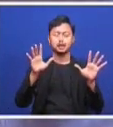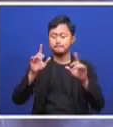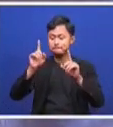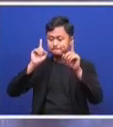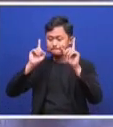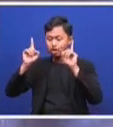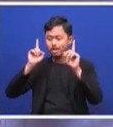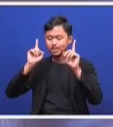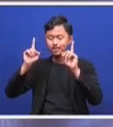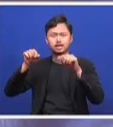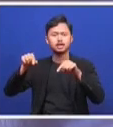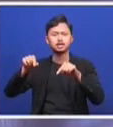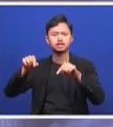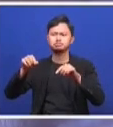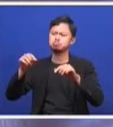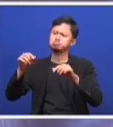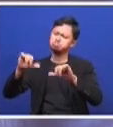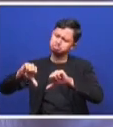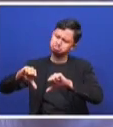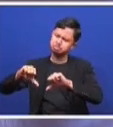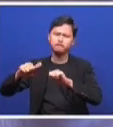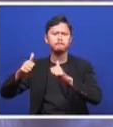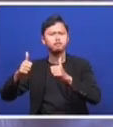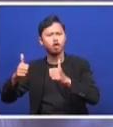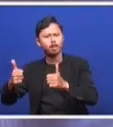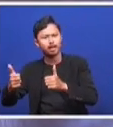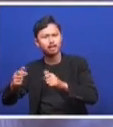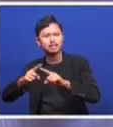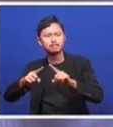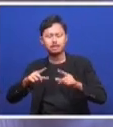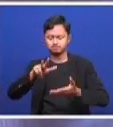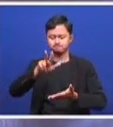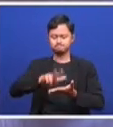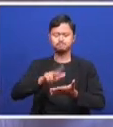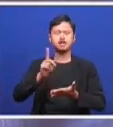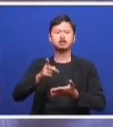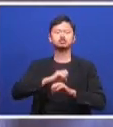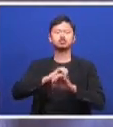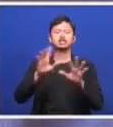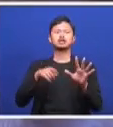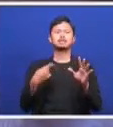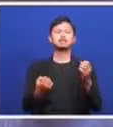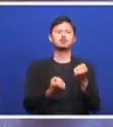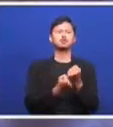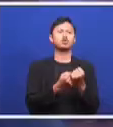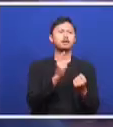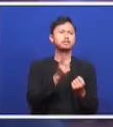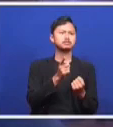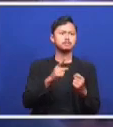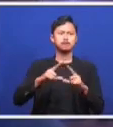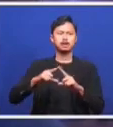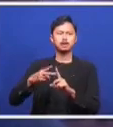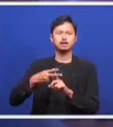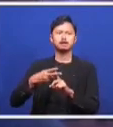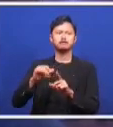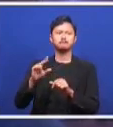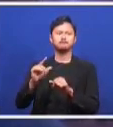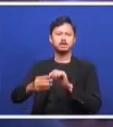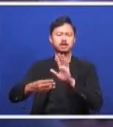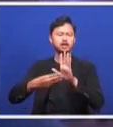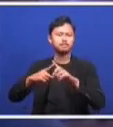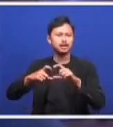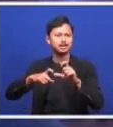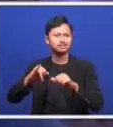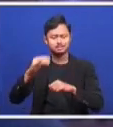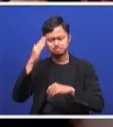itu bisa jelek tapi juga Agung untuk memutuskan Kenapa kita harus berpihak kenapa harus ada afirmasi kenapa